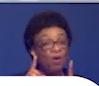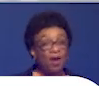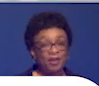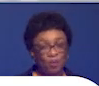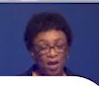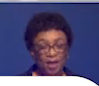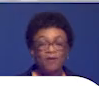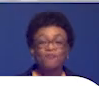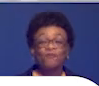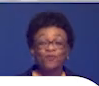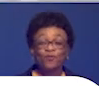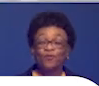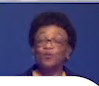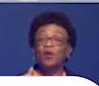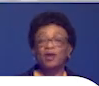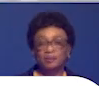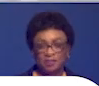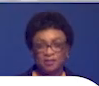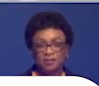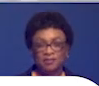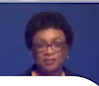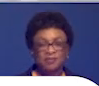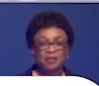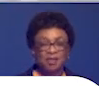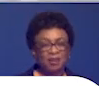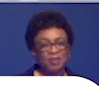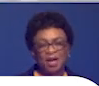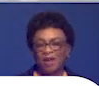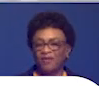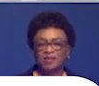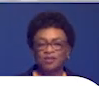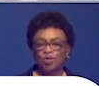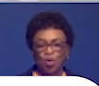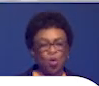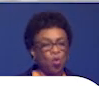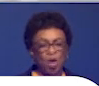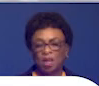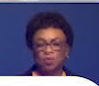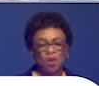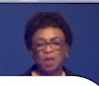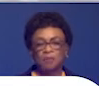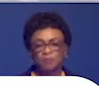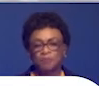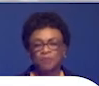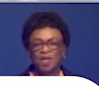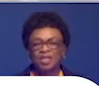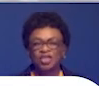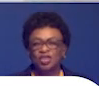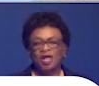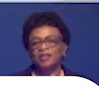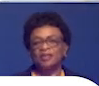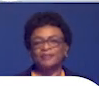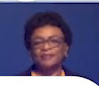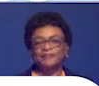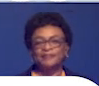kew Maun kazini wakti Nai Kama Hi kwa walimu wa lugha kiswahili Adim